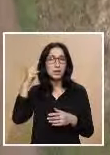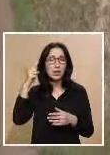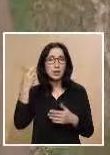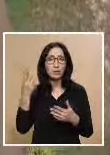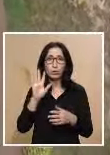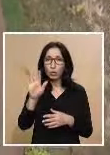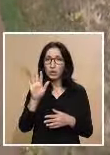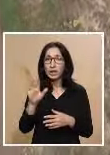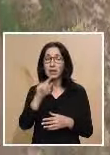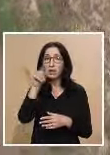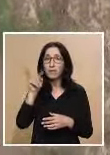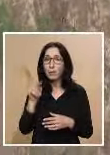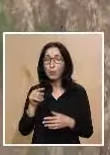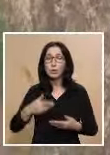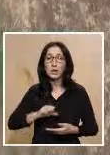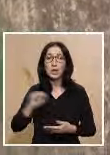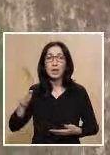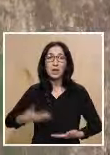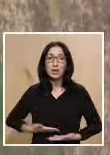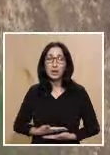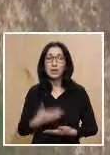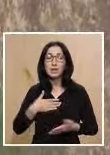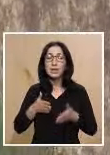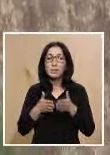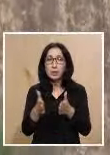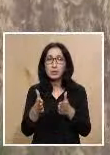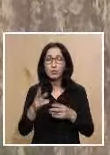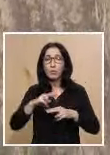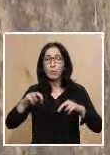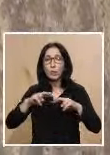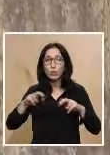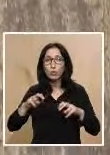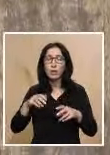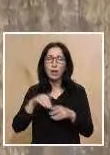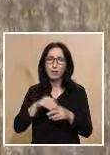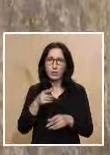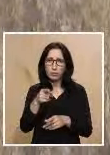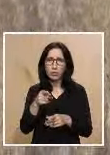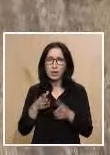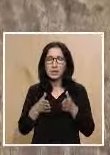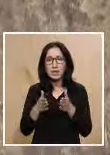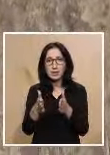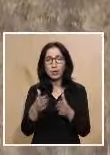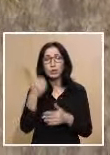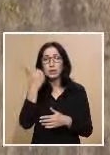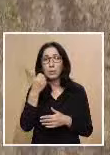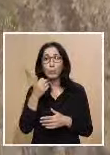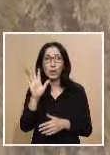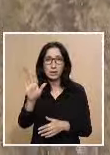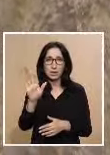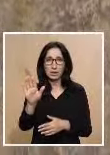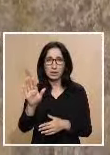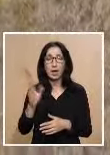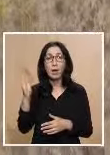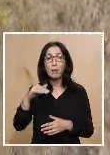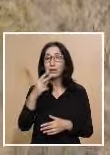от техните въпроси и интереси, ние си насочваме и проучванията в такава насока, за да сме полезни за тях. Преди